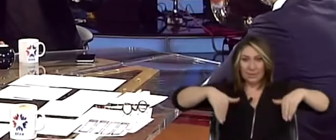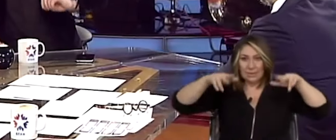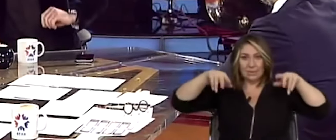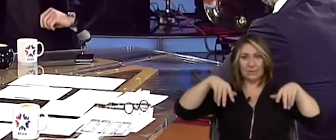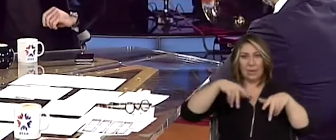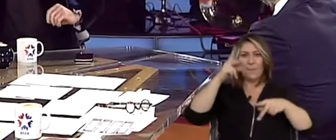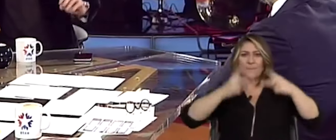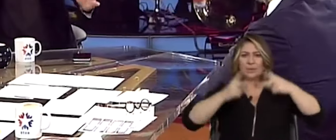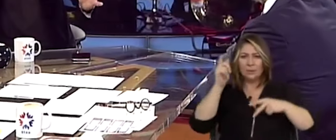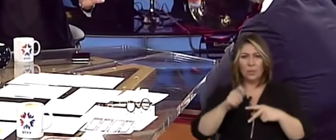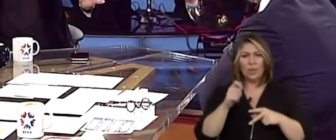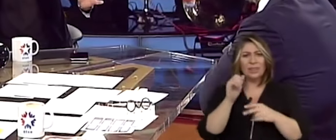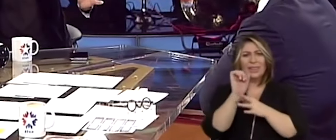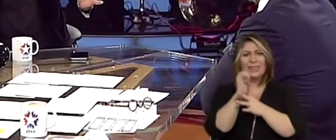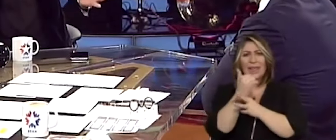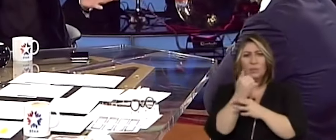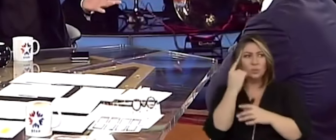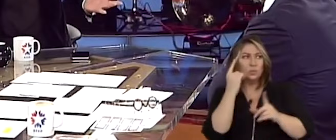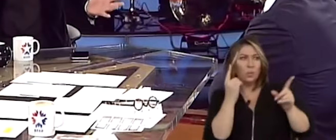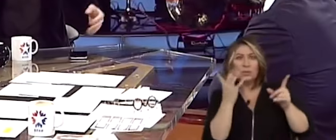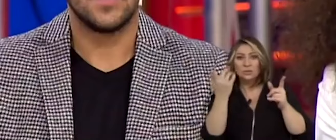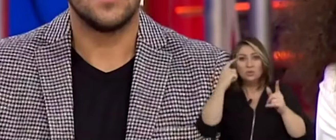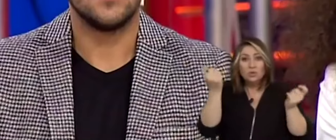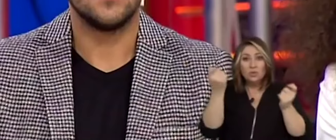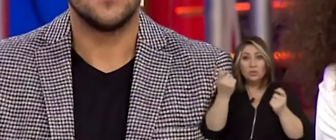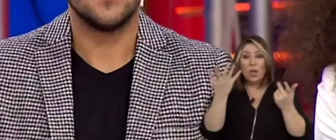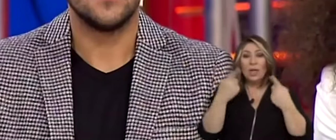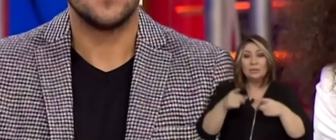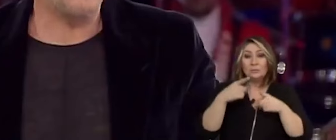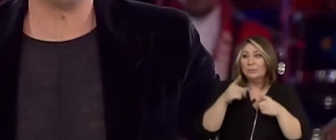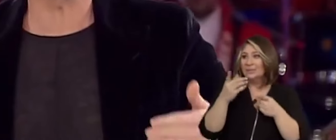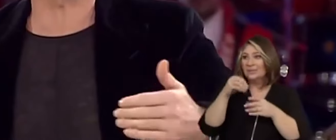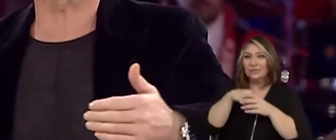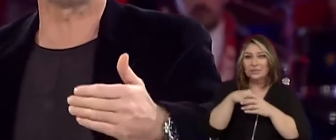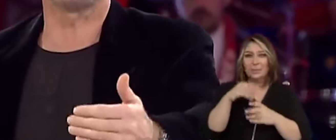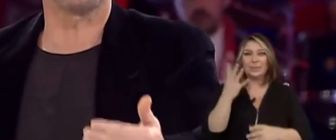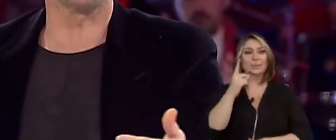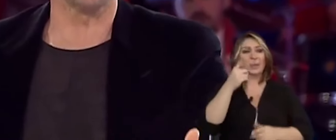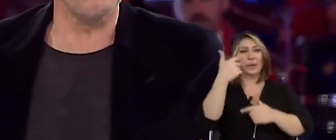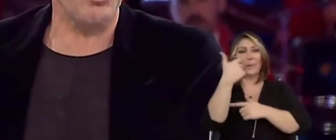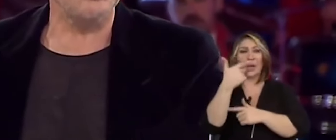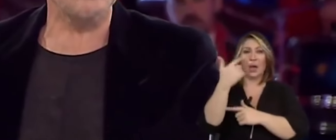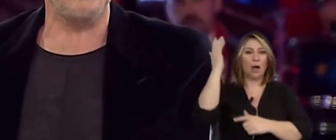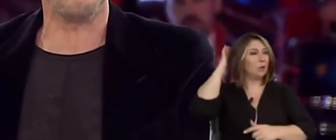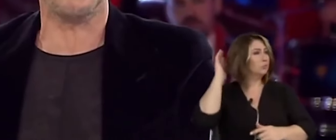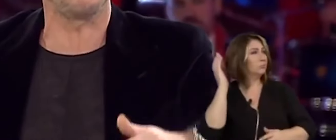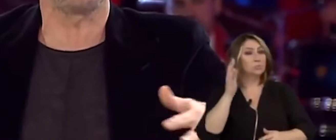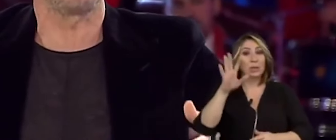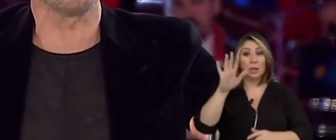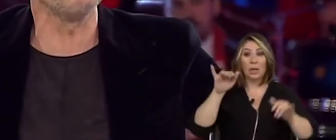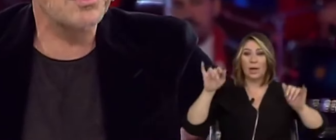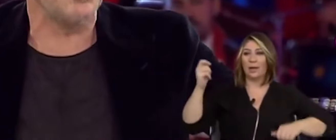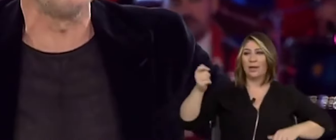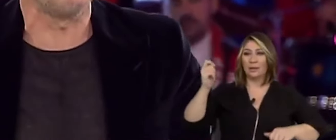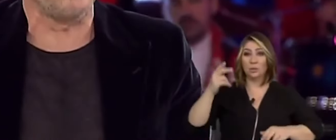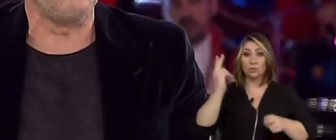bazı şeyleri yapıyor böyle. Teknik şeyleri falan düşünüyor. Kafa nasıl çalışıyorsa o kadar esprinin içinde falan. Yani biri mesela kameraya arkası dönük kaldığı zaman mesela halay